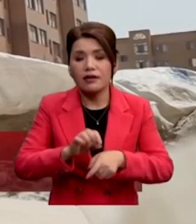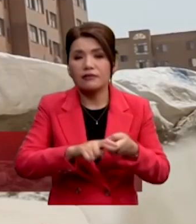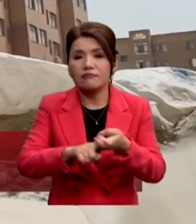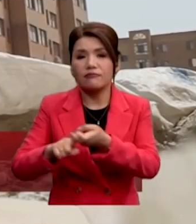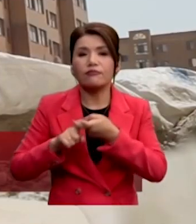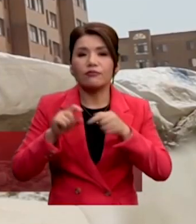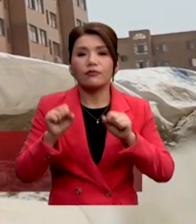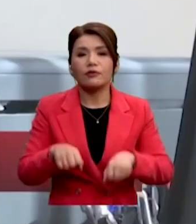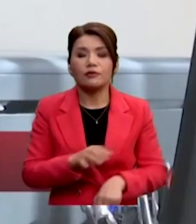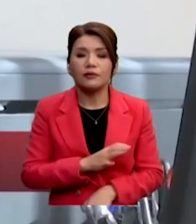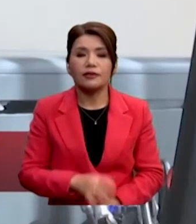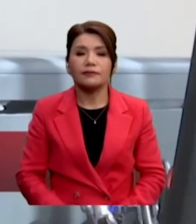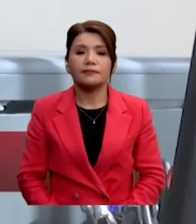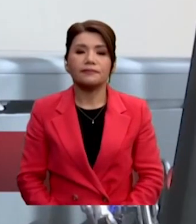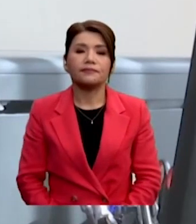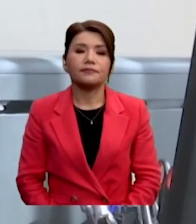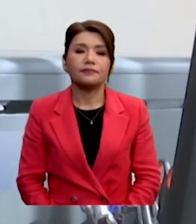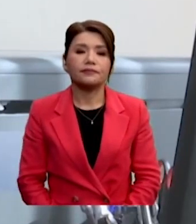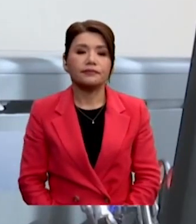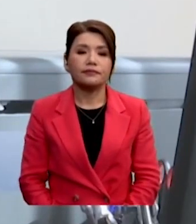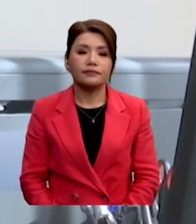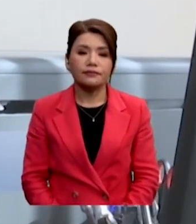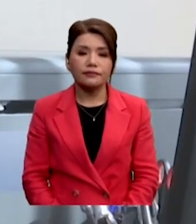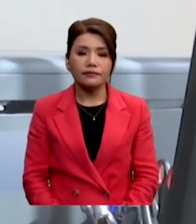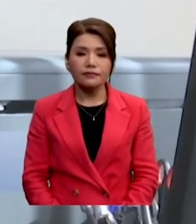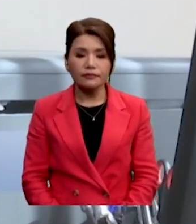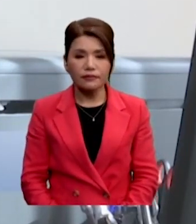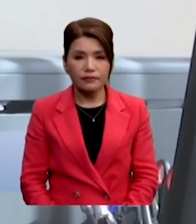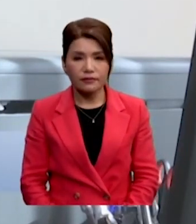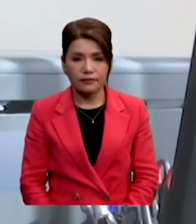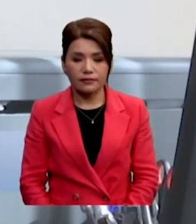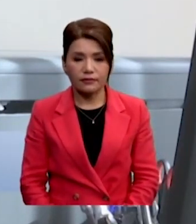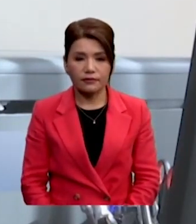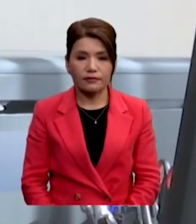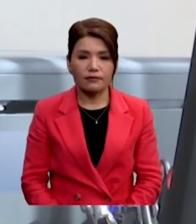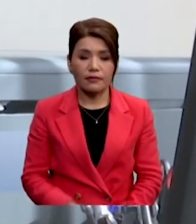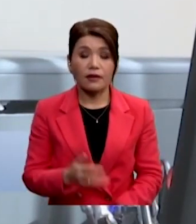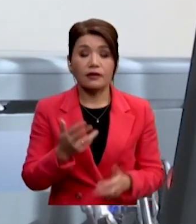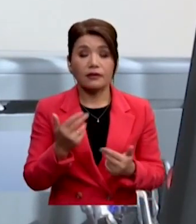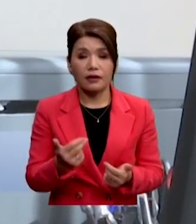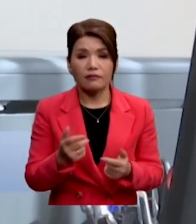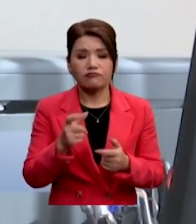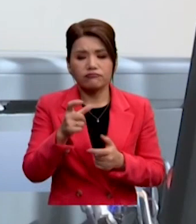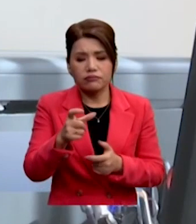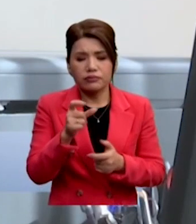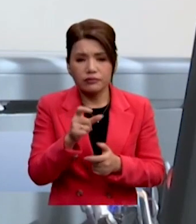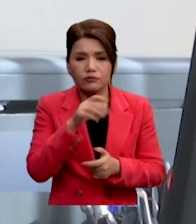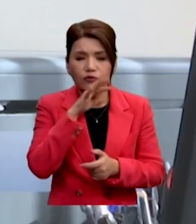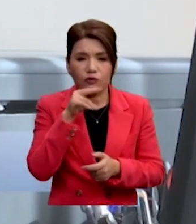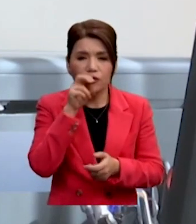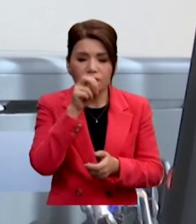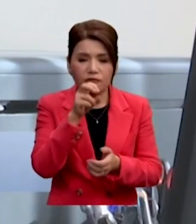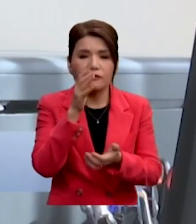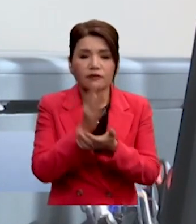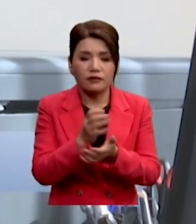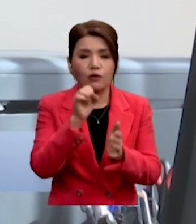дейді. Но уже прям такая пиковая ситуация, когда реально это нужно делать. Қаланы ұсақ және ірі жәндіктерден улайтын уақыт